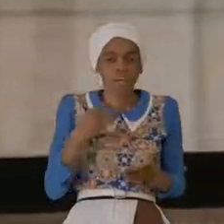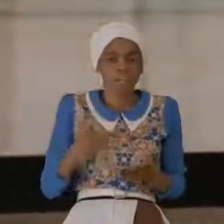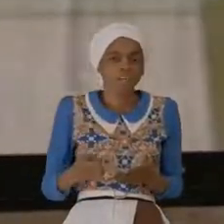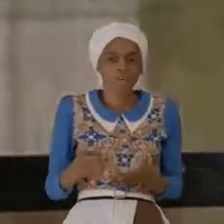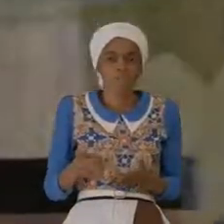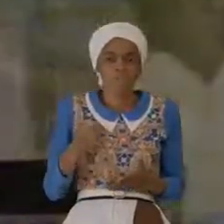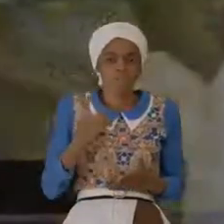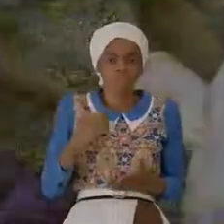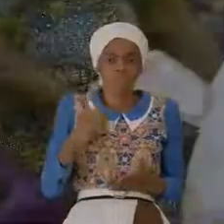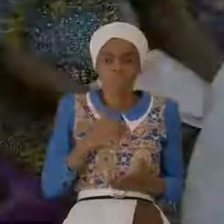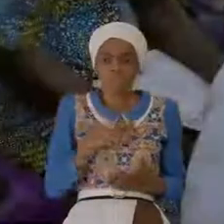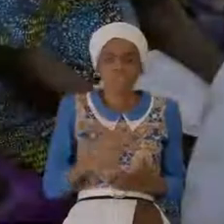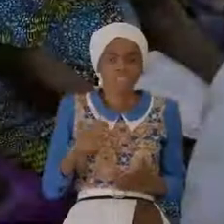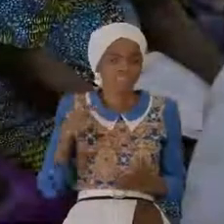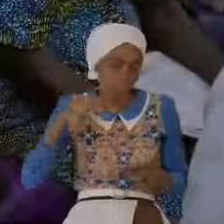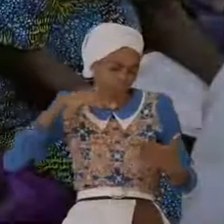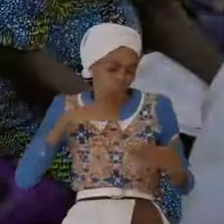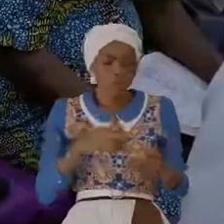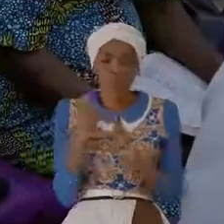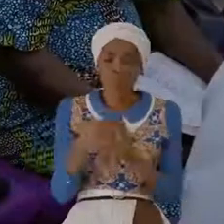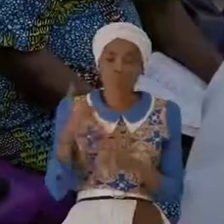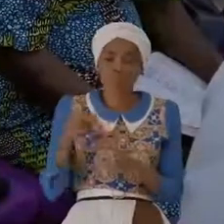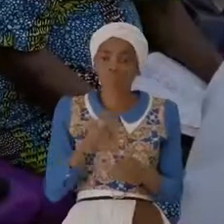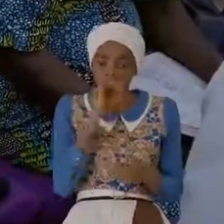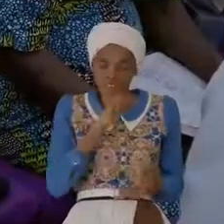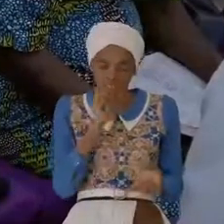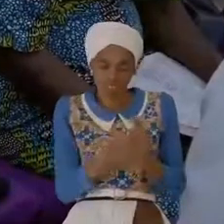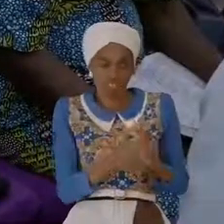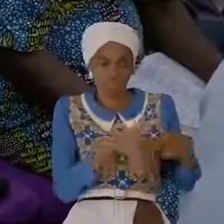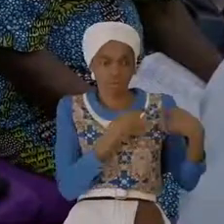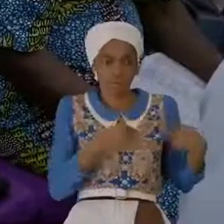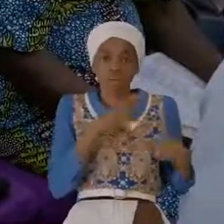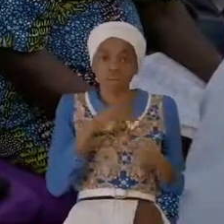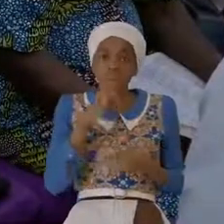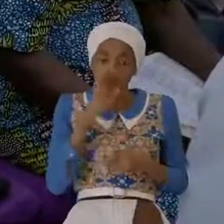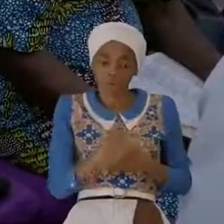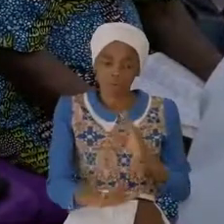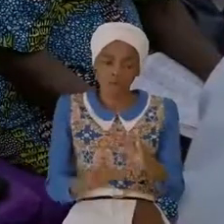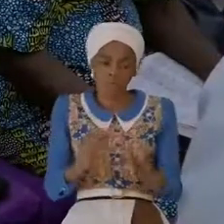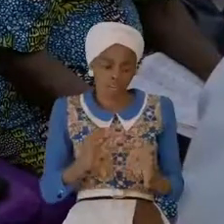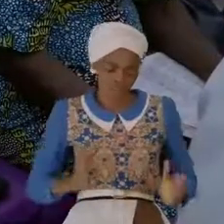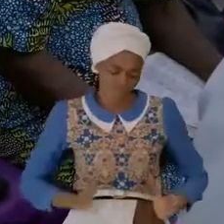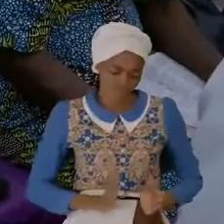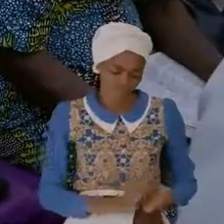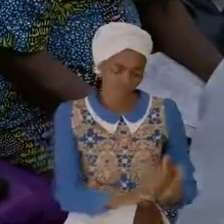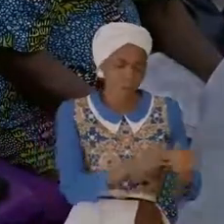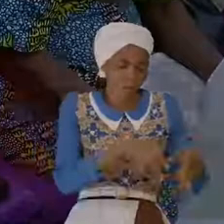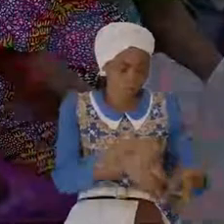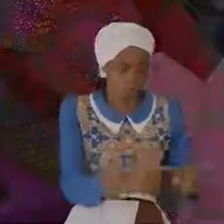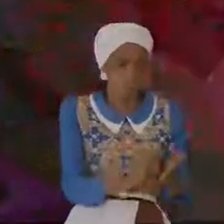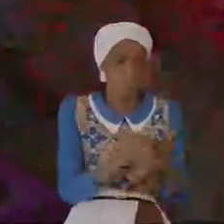Les études que nous faisons ici changent ta vie et tu marches sur la voie spacieuse qui mène au